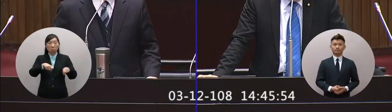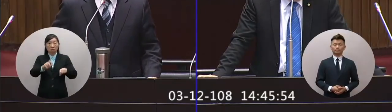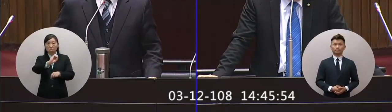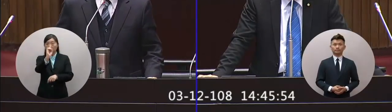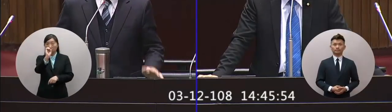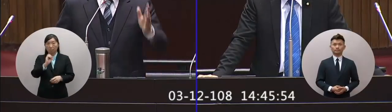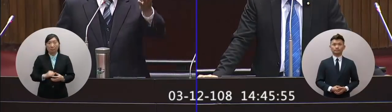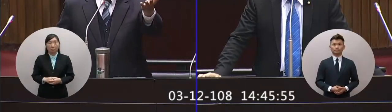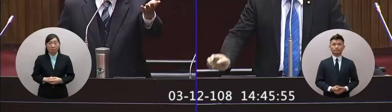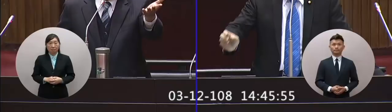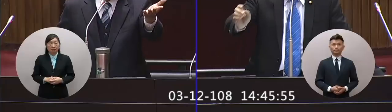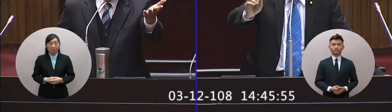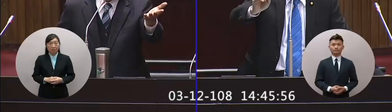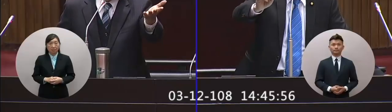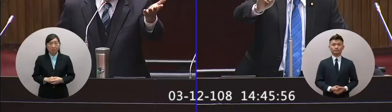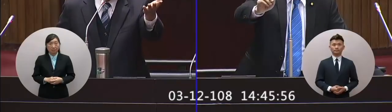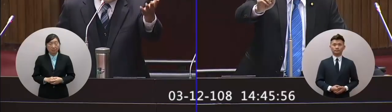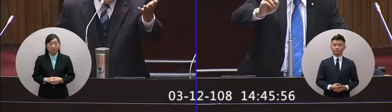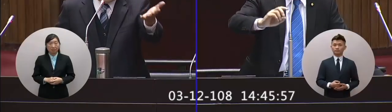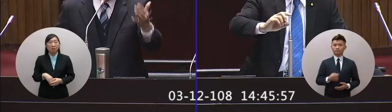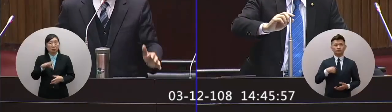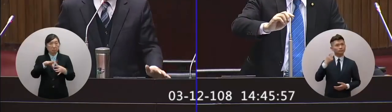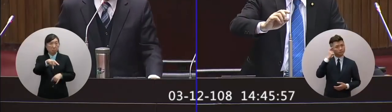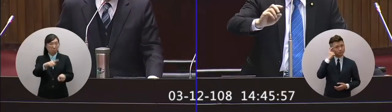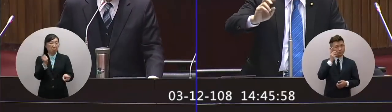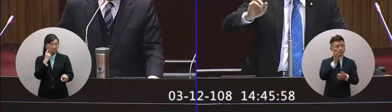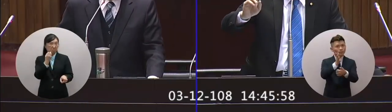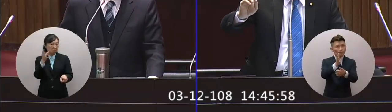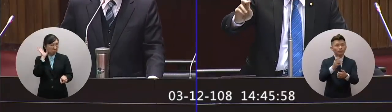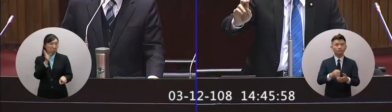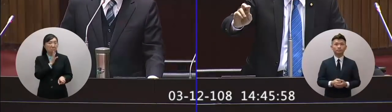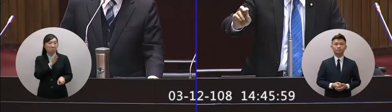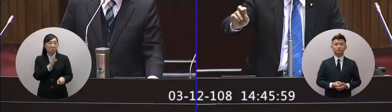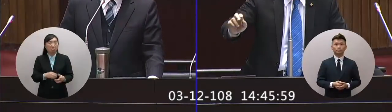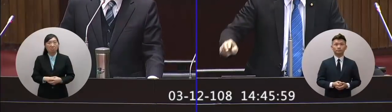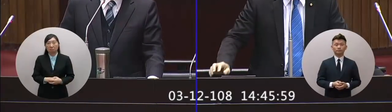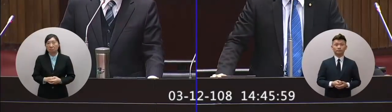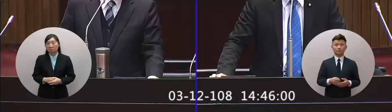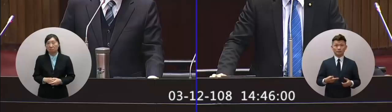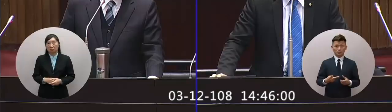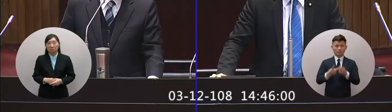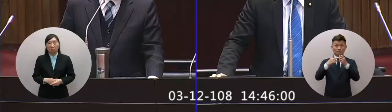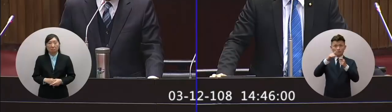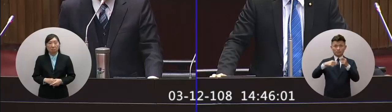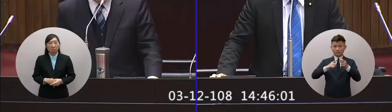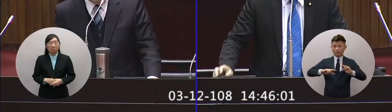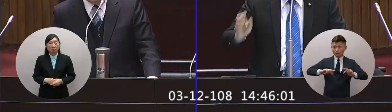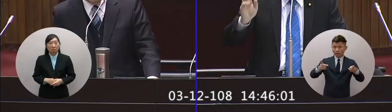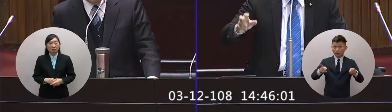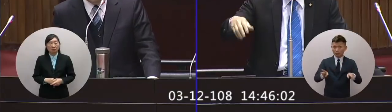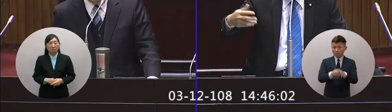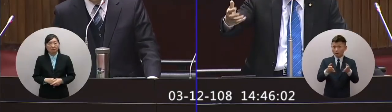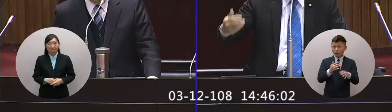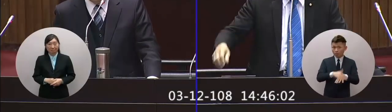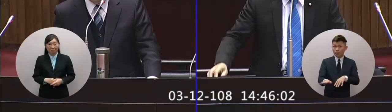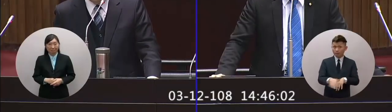那这个也可能就是一种假消息。 我想请教院长一下，我们会不会启动二次年改？啊，这